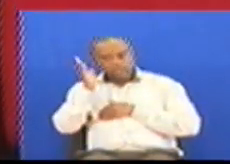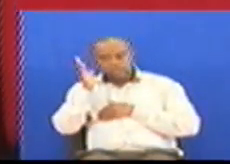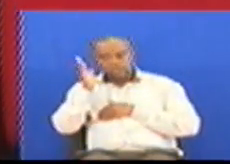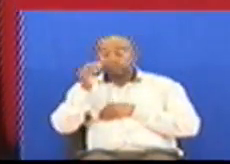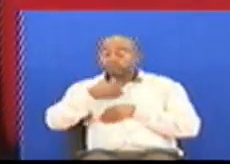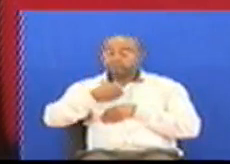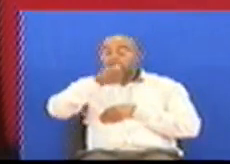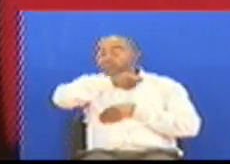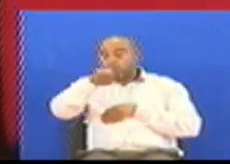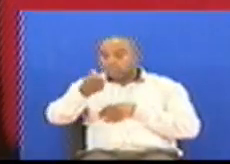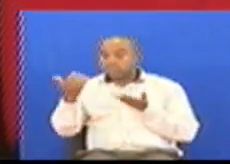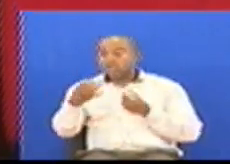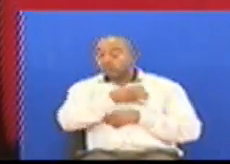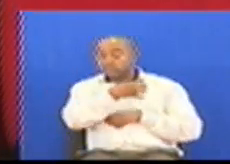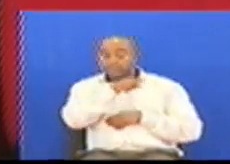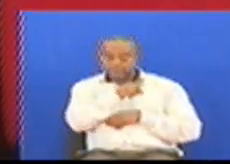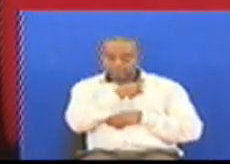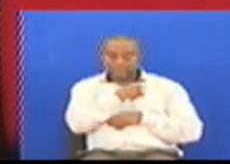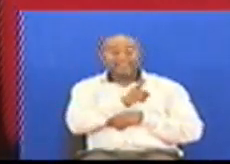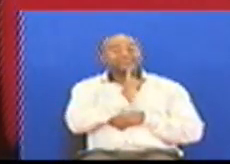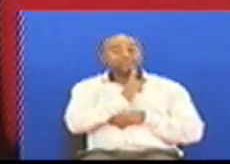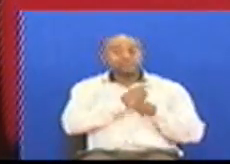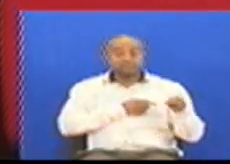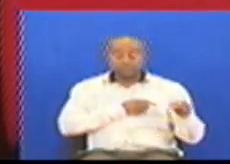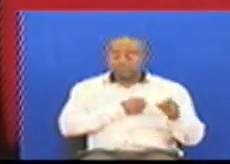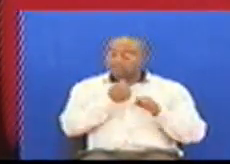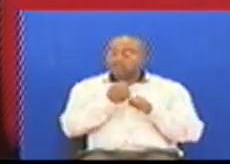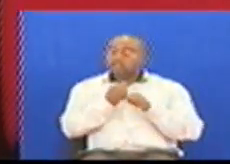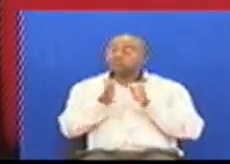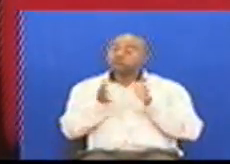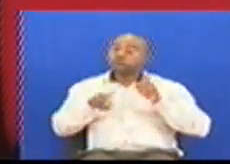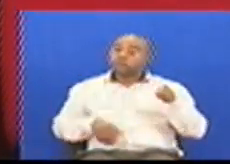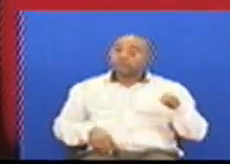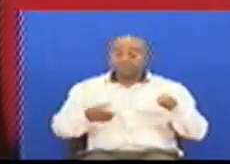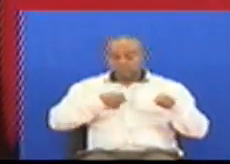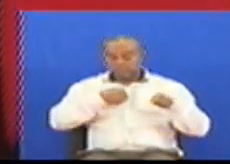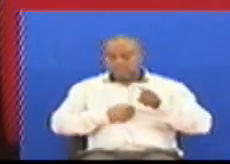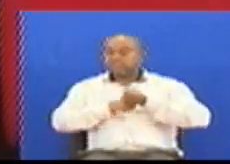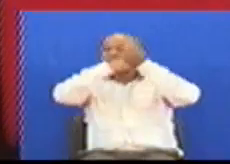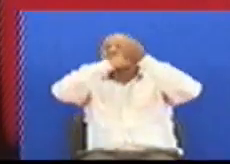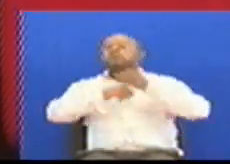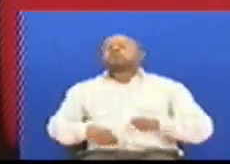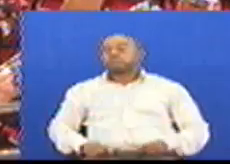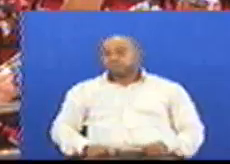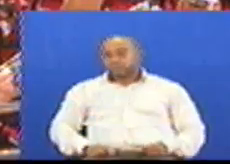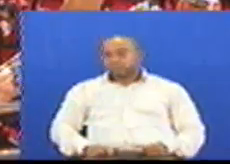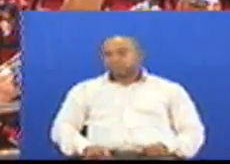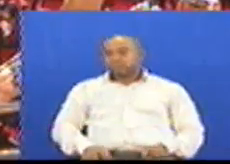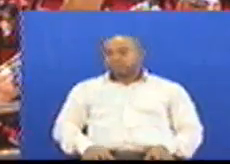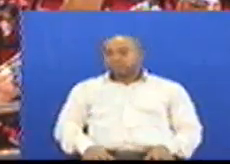tunapongeza wizara kwa ujumla kwa kazi kubwa ambayo imefanyika. Naunga mkono hoja, asante.